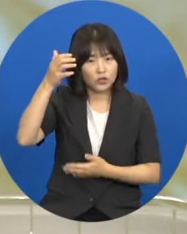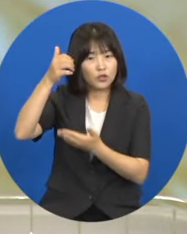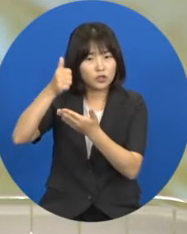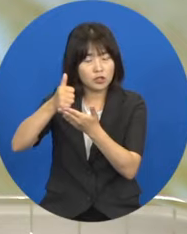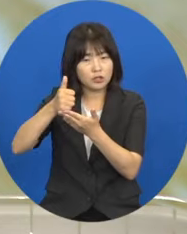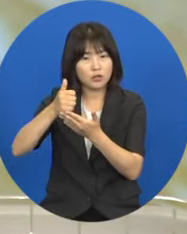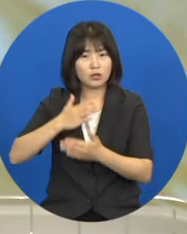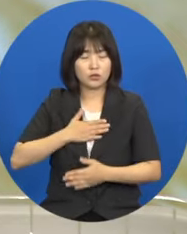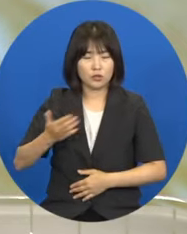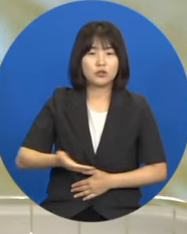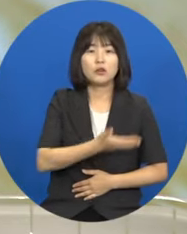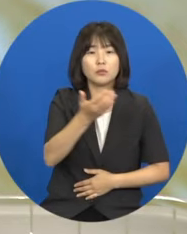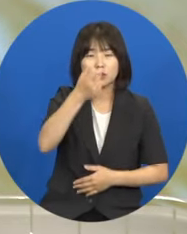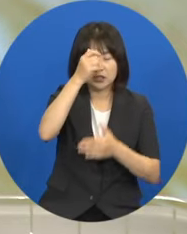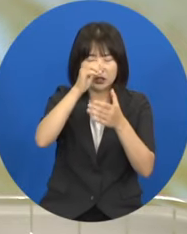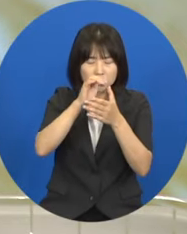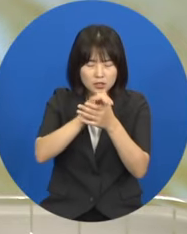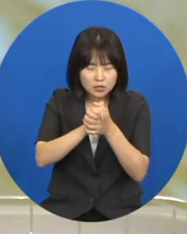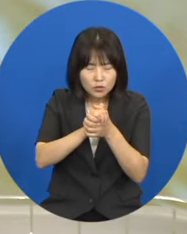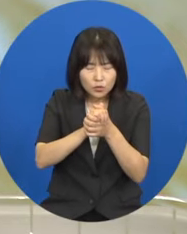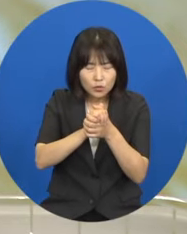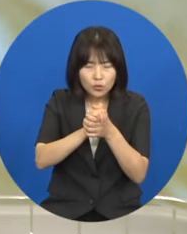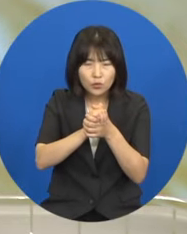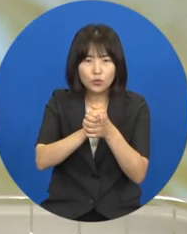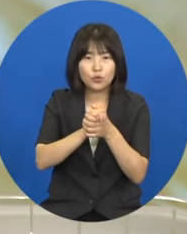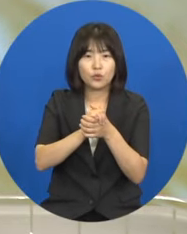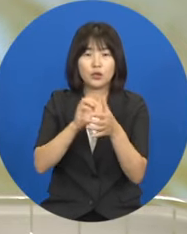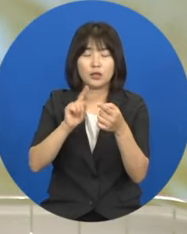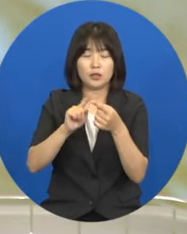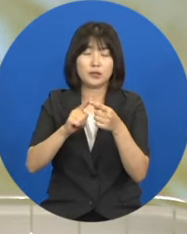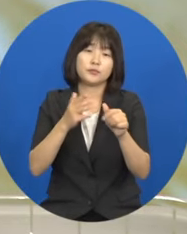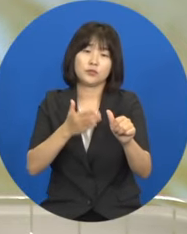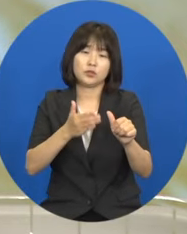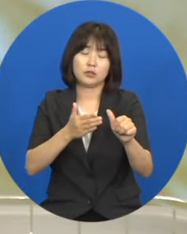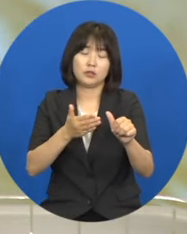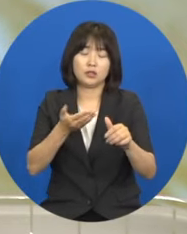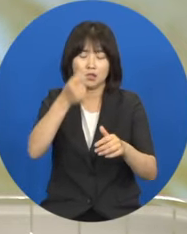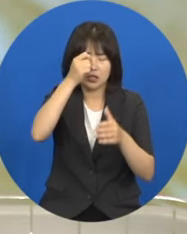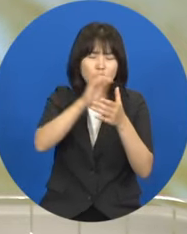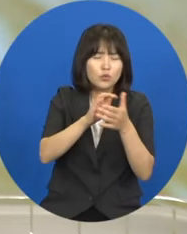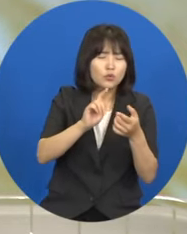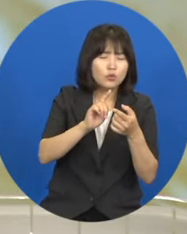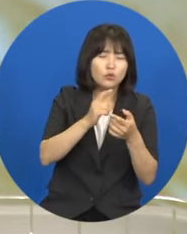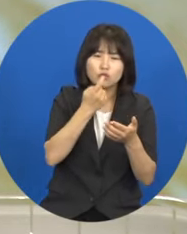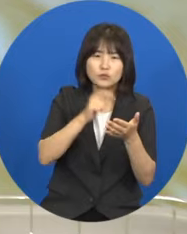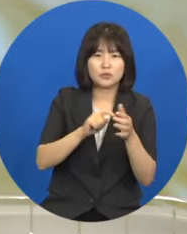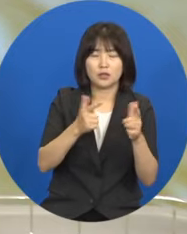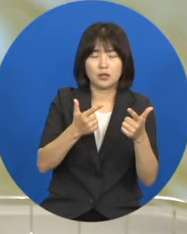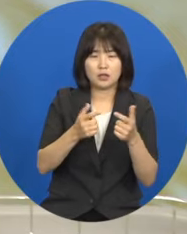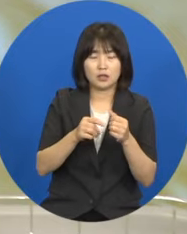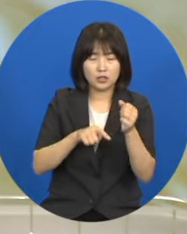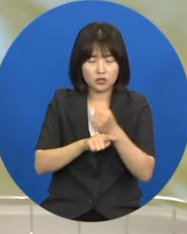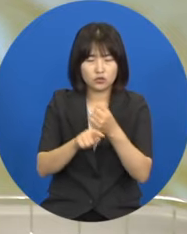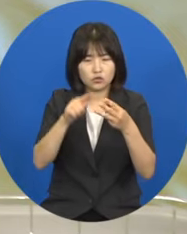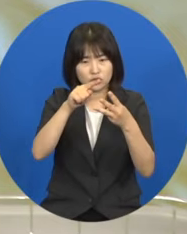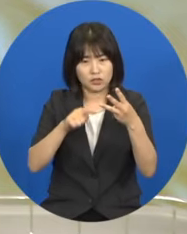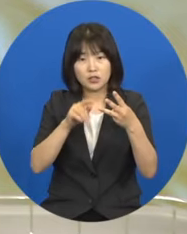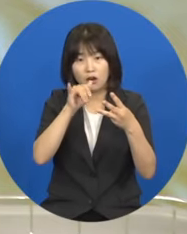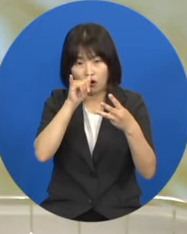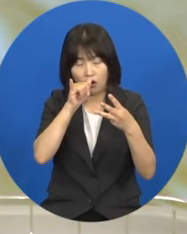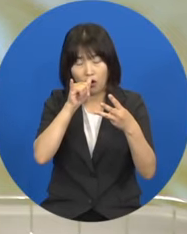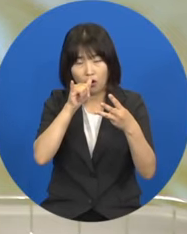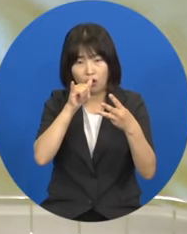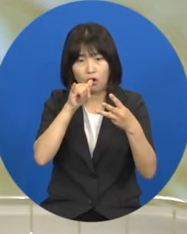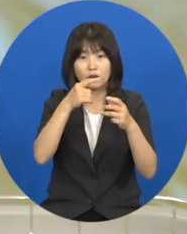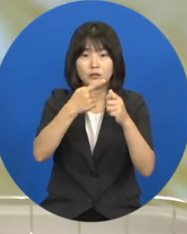기도로 초청하십니다. 그런데 기도가 쉽지 않습니다. 여러 이유가 있지만 세 가지로 정리해 볼 수 있습니다.